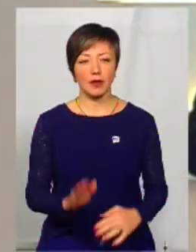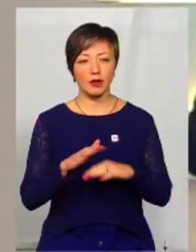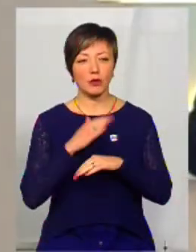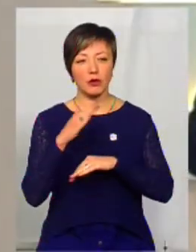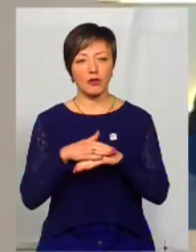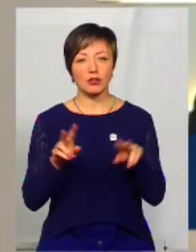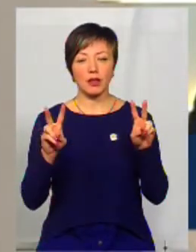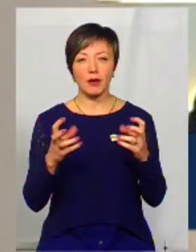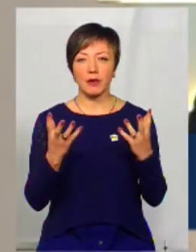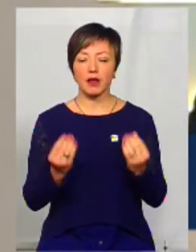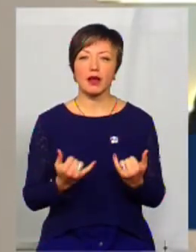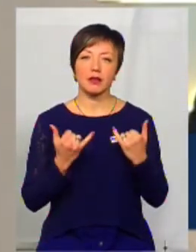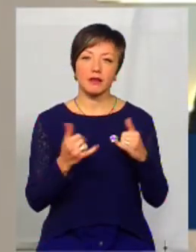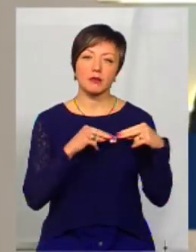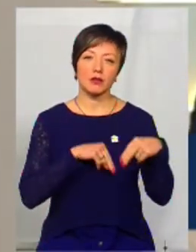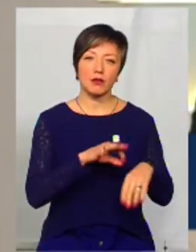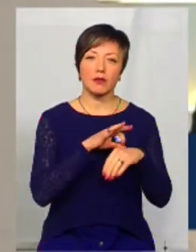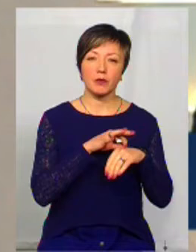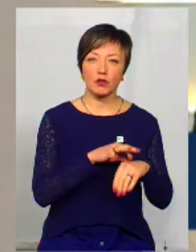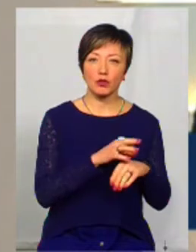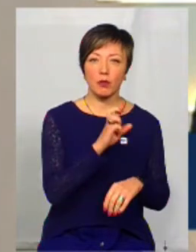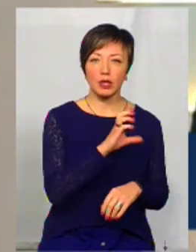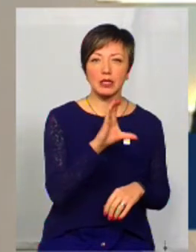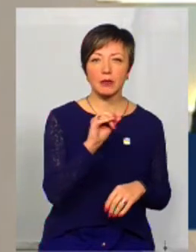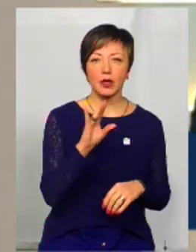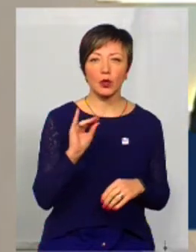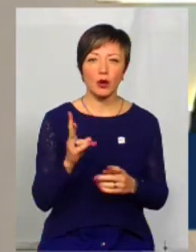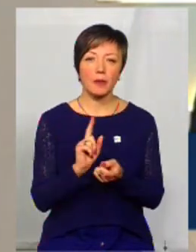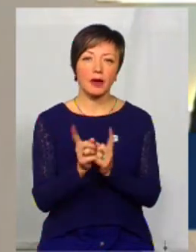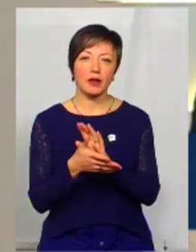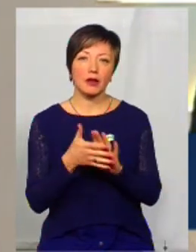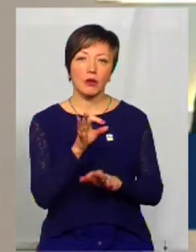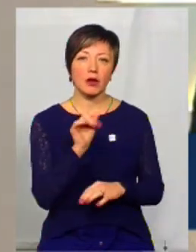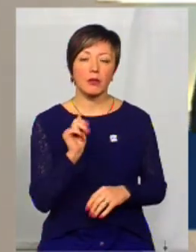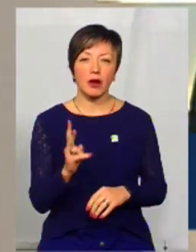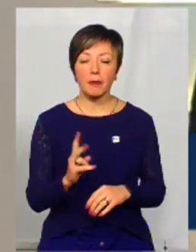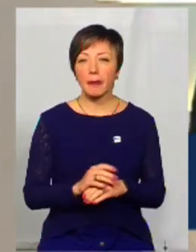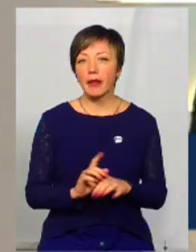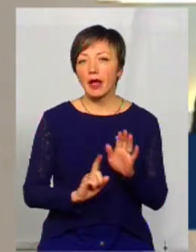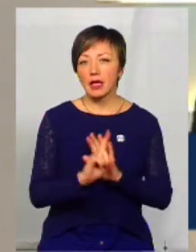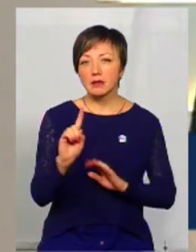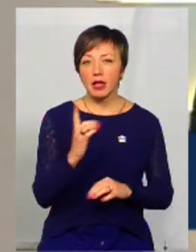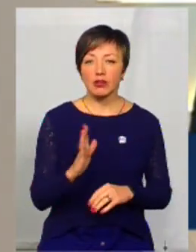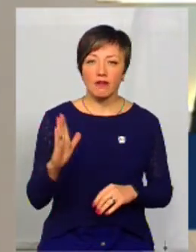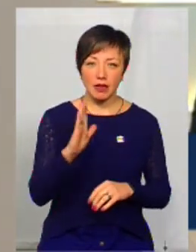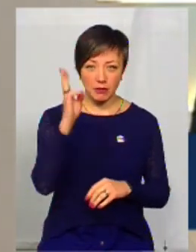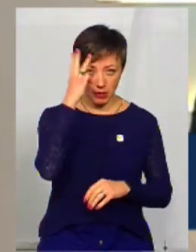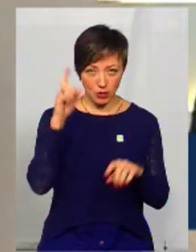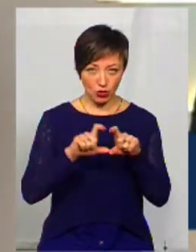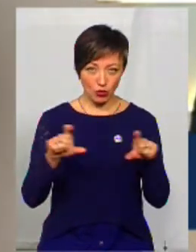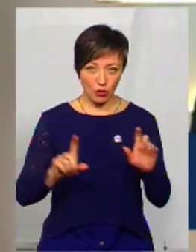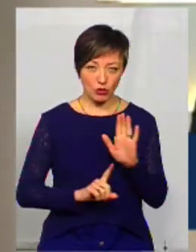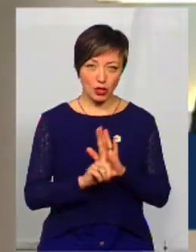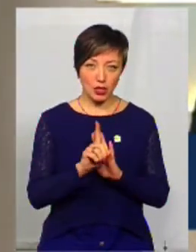Доброго вечора. Це «Тема дня». З вами Богдан Семенюк. На жестову мову перекладає Ольга Рибак. З 1 вересня у хмельницьких